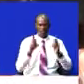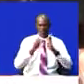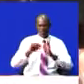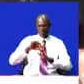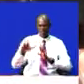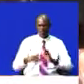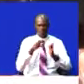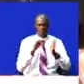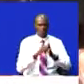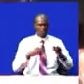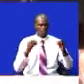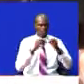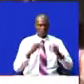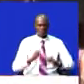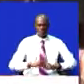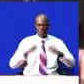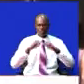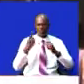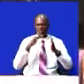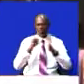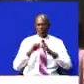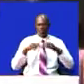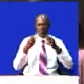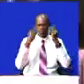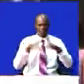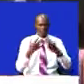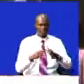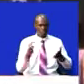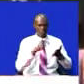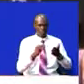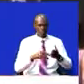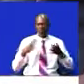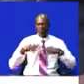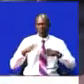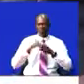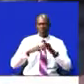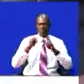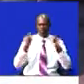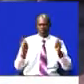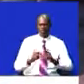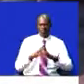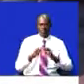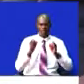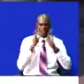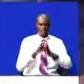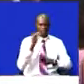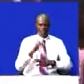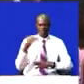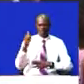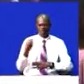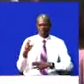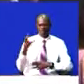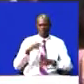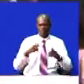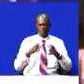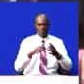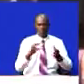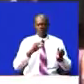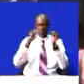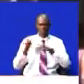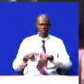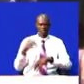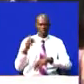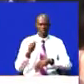Mondo rom gi office te mondo wangi kaka wanyalo register ji party koro kwa tiko Nyando kawuono the next one wadhi dhi Nyakach dhi